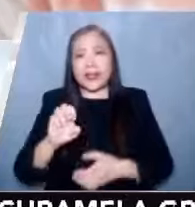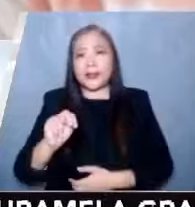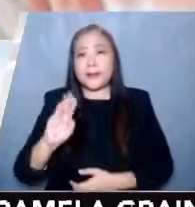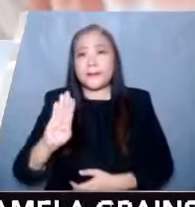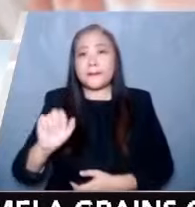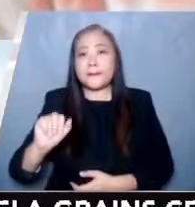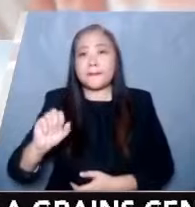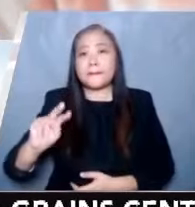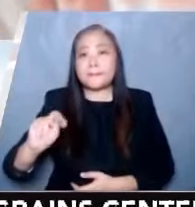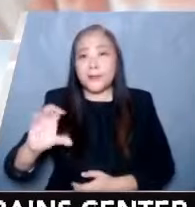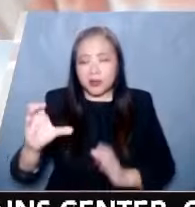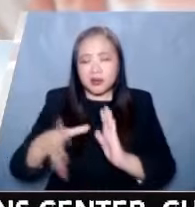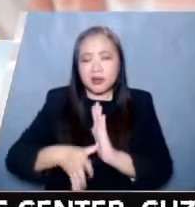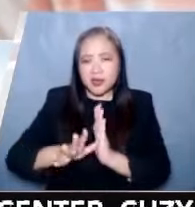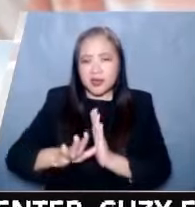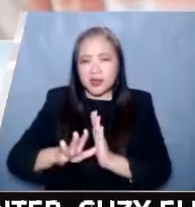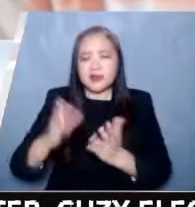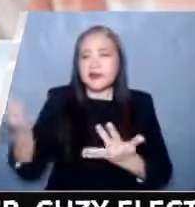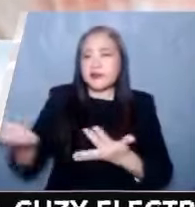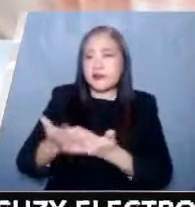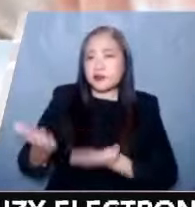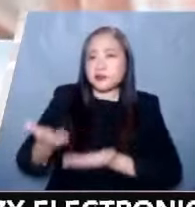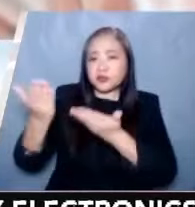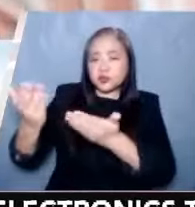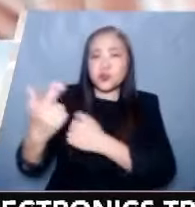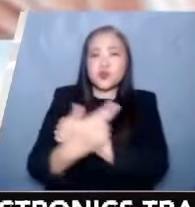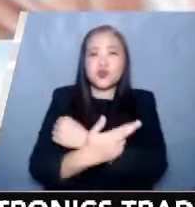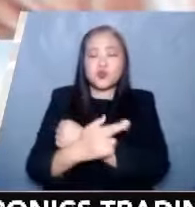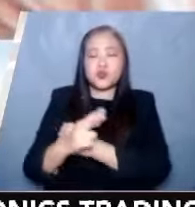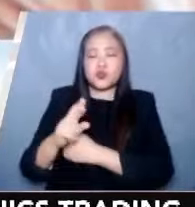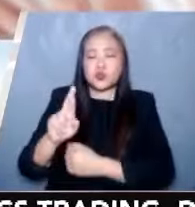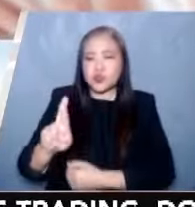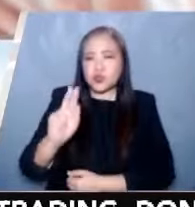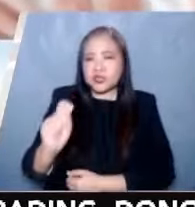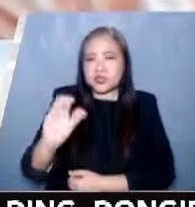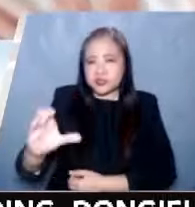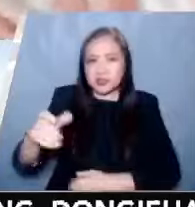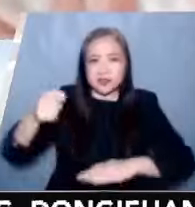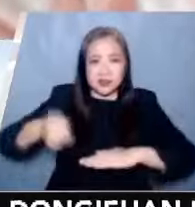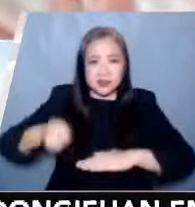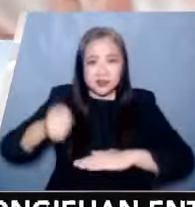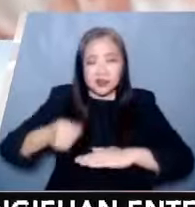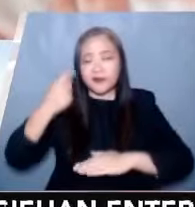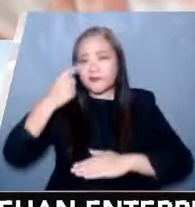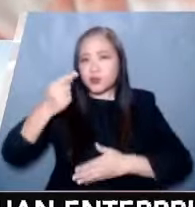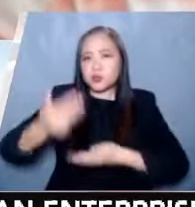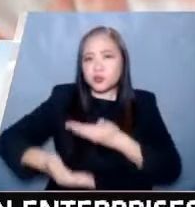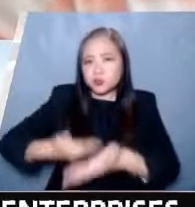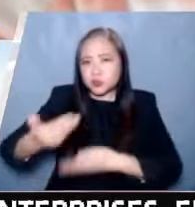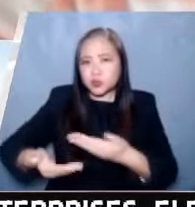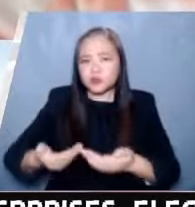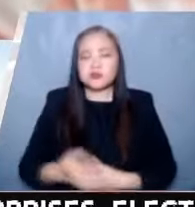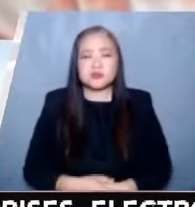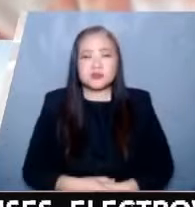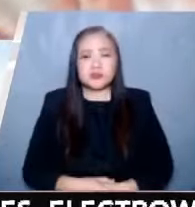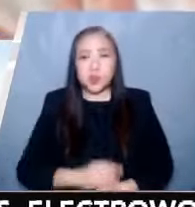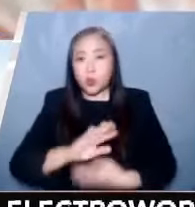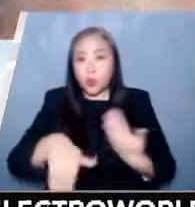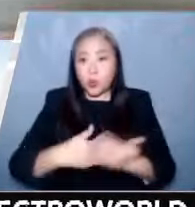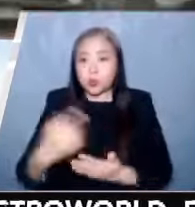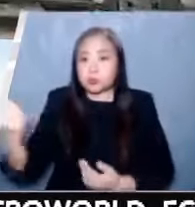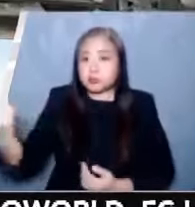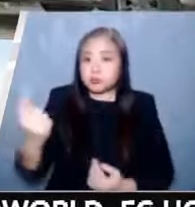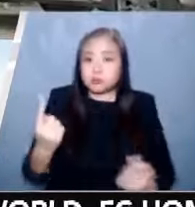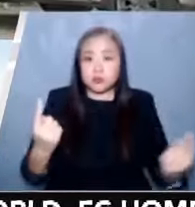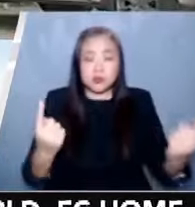ang information sa regional trial court. Dapat ma-afford ng due process ang lahat ng humaharap na sasakdal sa Commission of